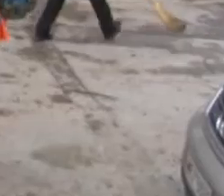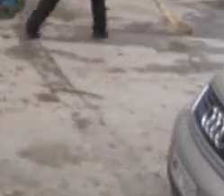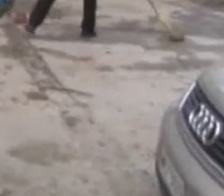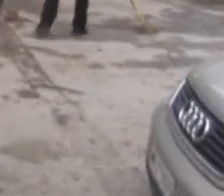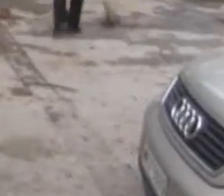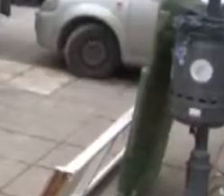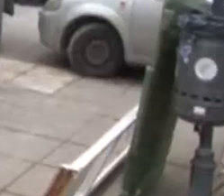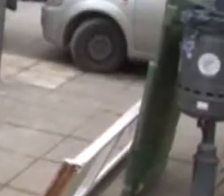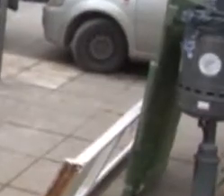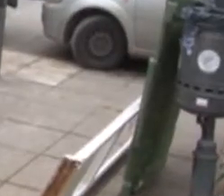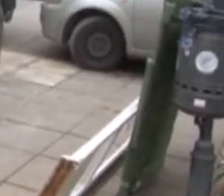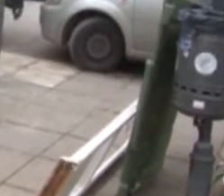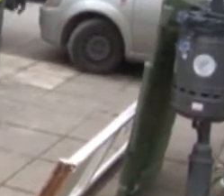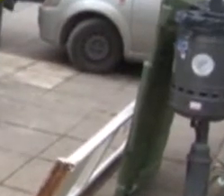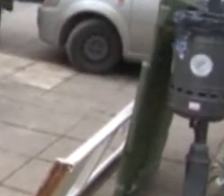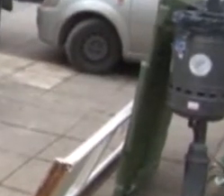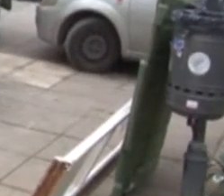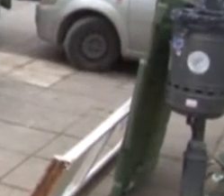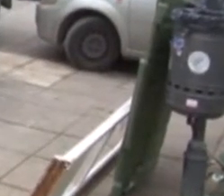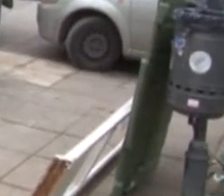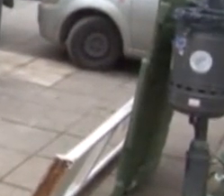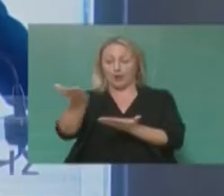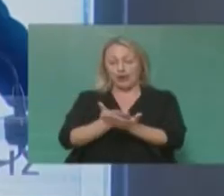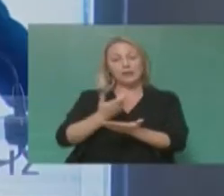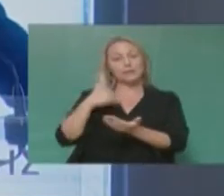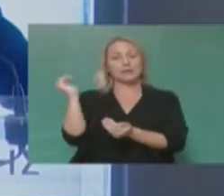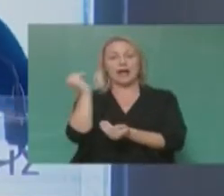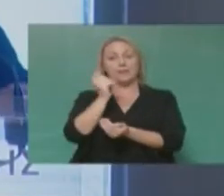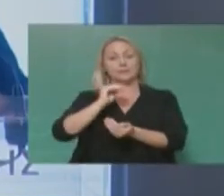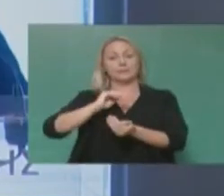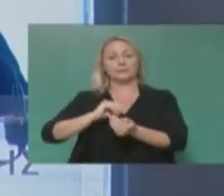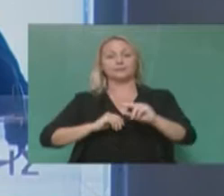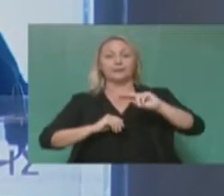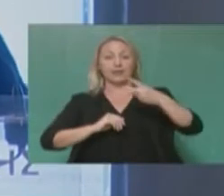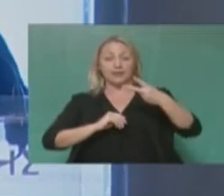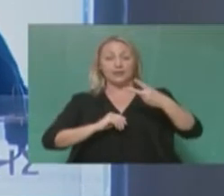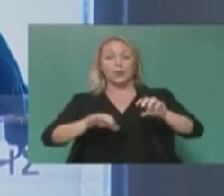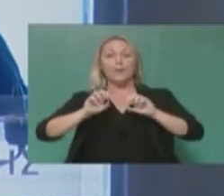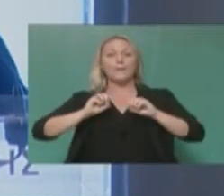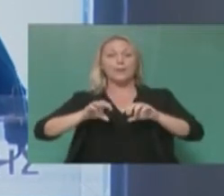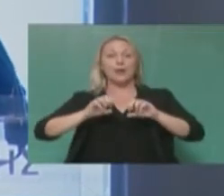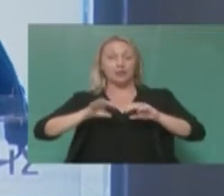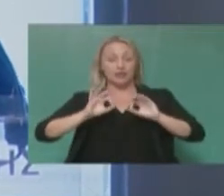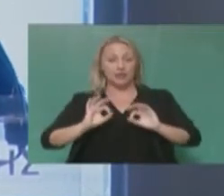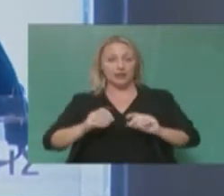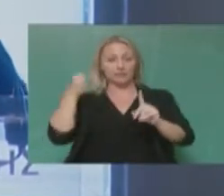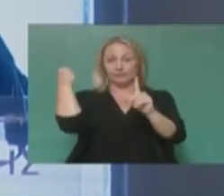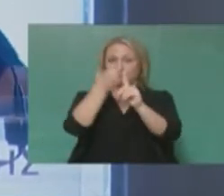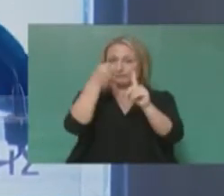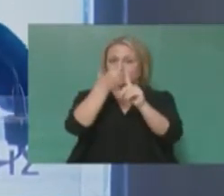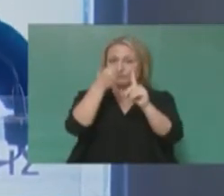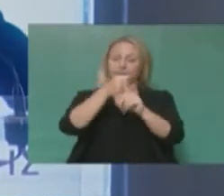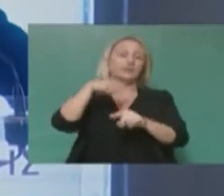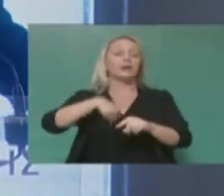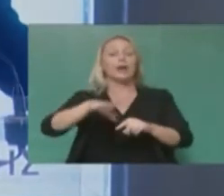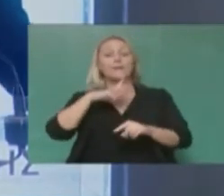και απαντάμε άμεσα σε επίγουσες ανάγκες. Δεύτερον, παιδεία. Κινητοποιούμαστε, διεκδικούμε, καταγράφουμε και